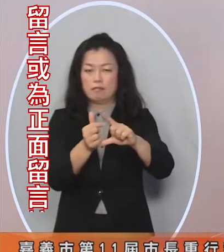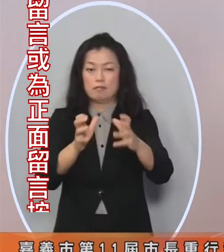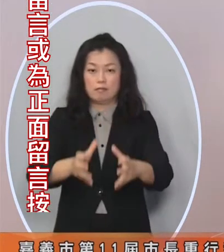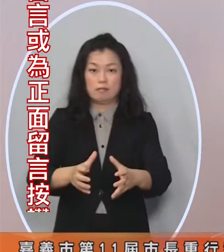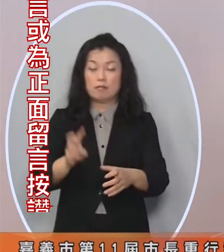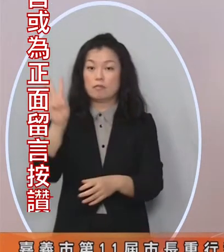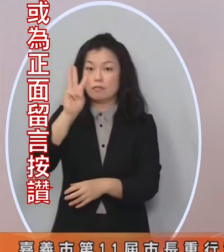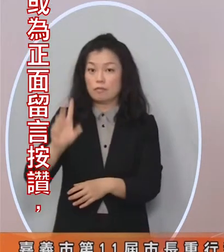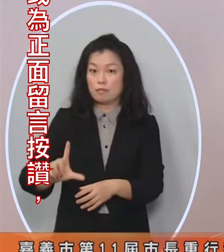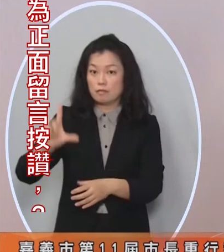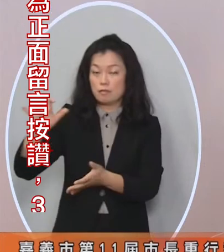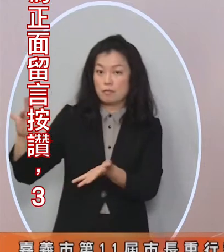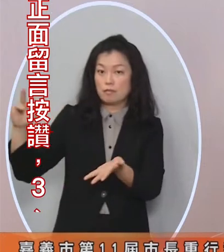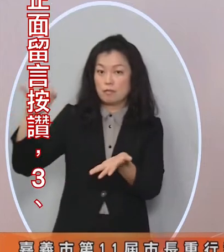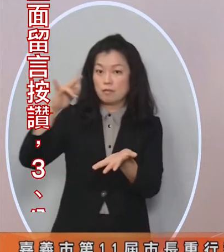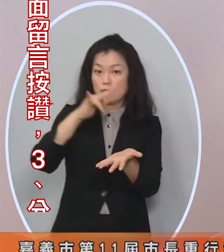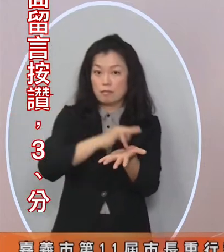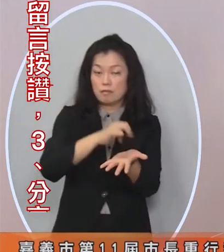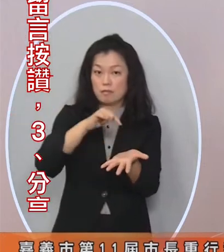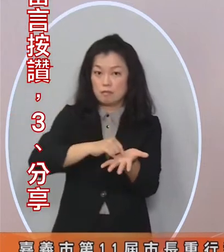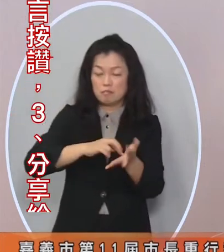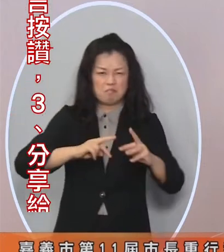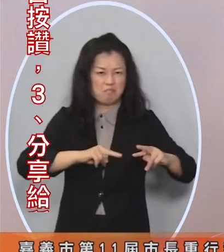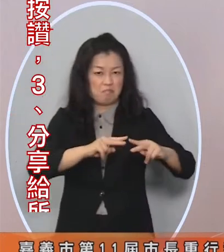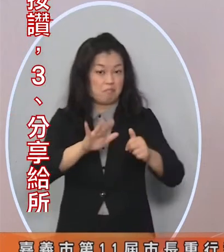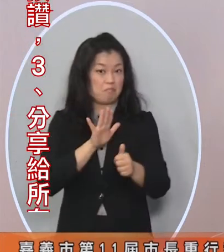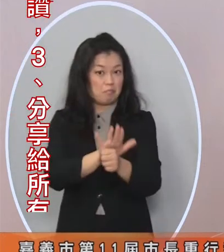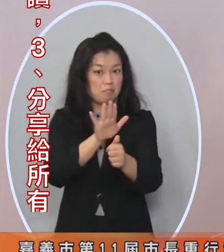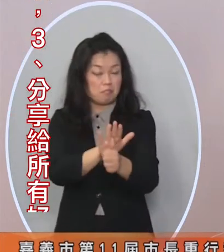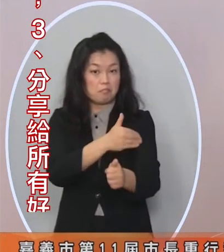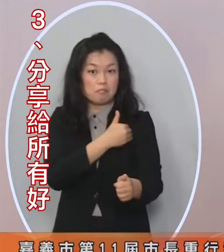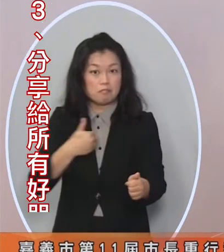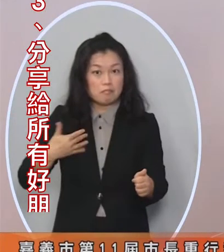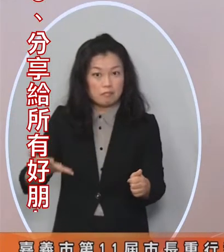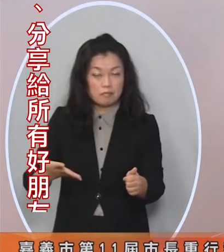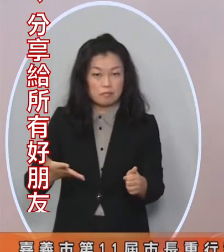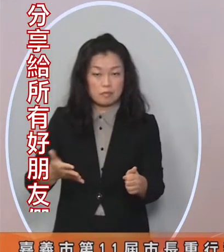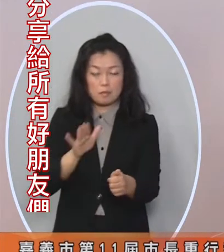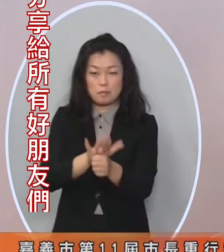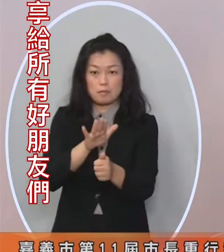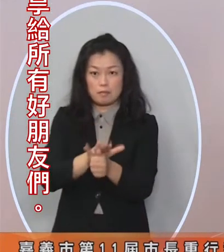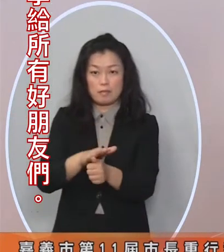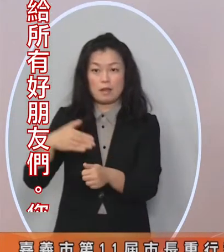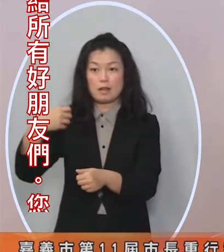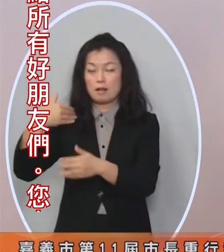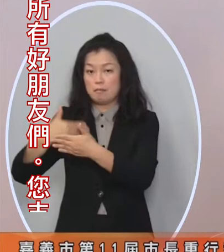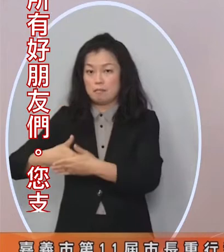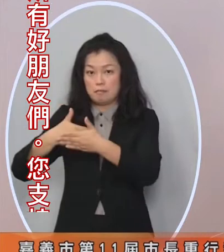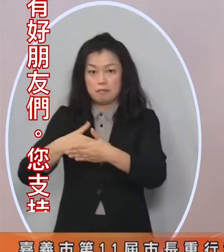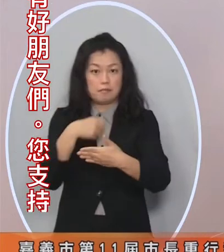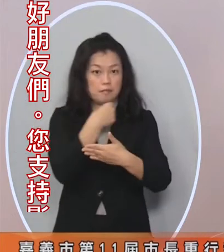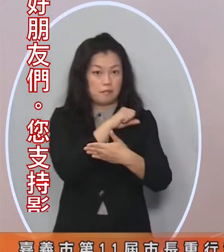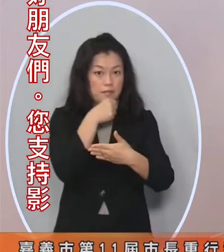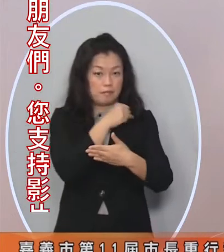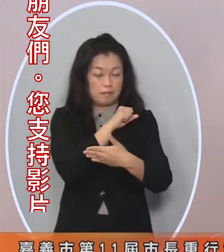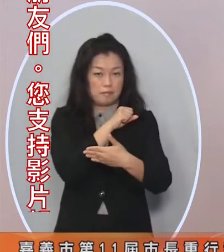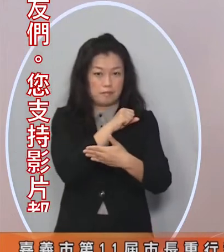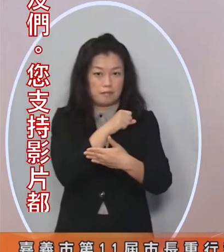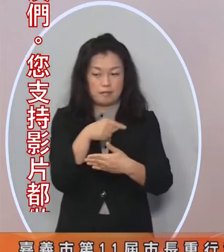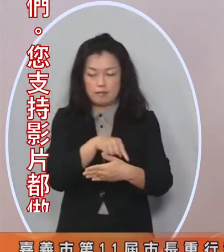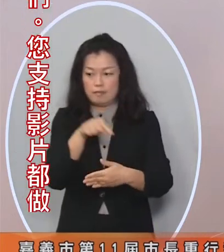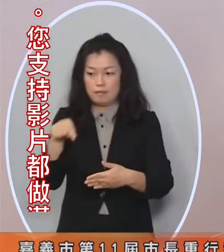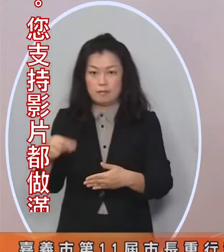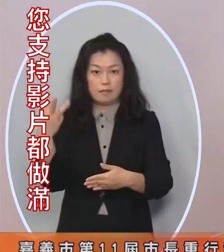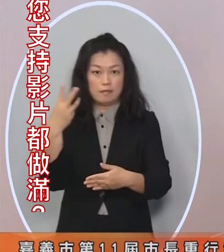场能不能好好的发挥，恢复两岸之间的小三通，可以直飞大